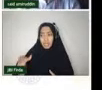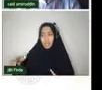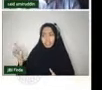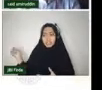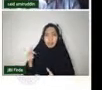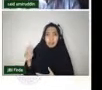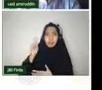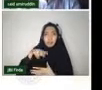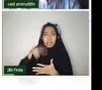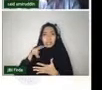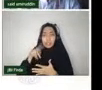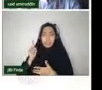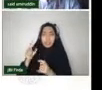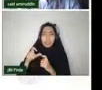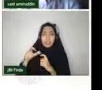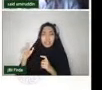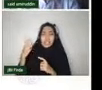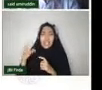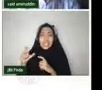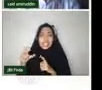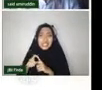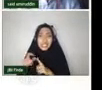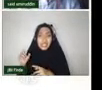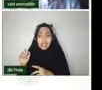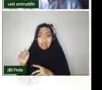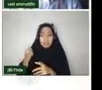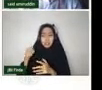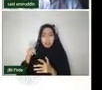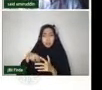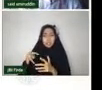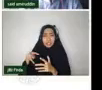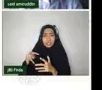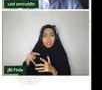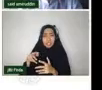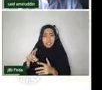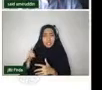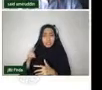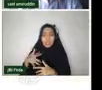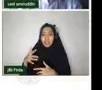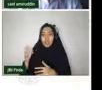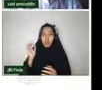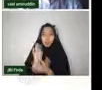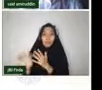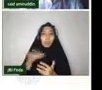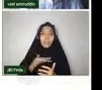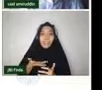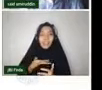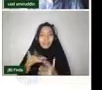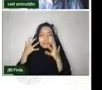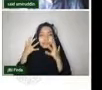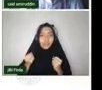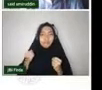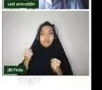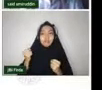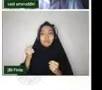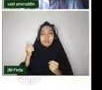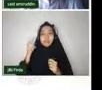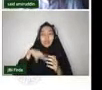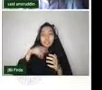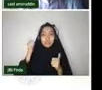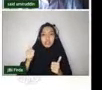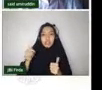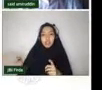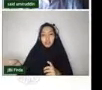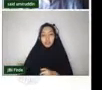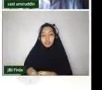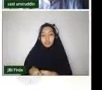sudah kelas 3 SD tidak bisa membaca, jadi dia ingin spontan anaknya dia itu bisa. Jadi dia berharap sih, mungkin dia berpikir ketika disekolahkan di